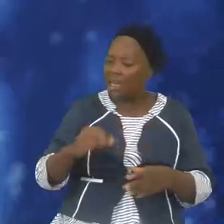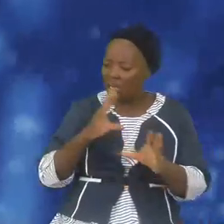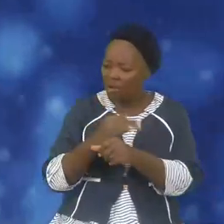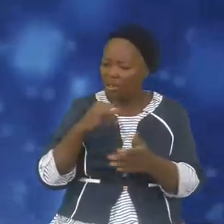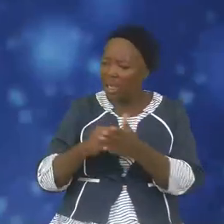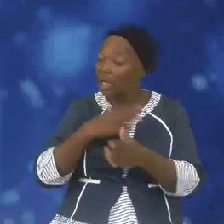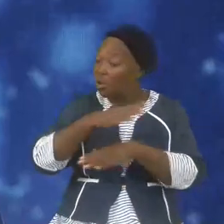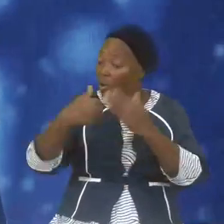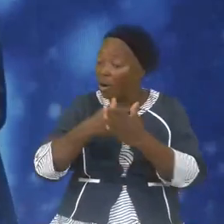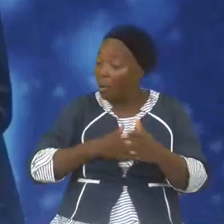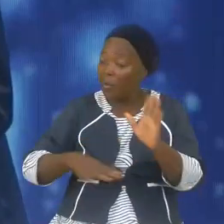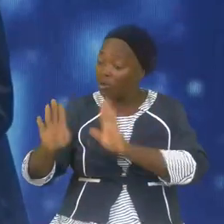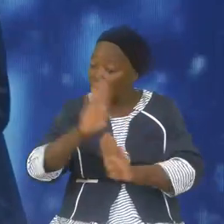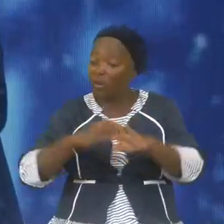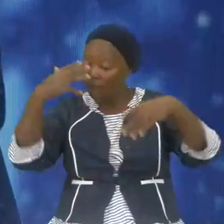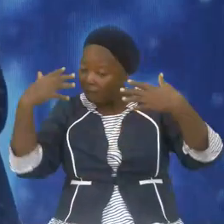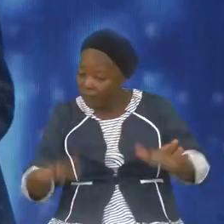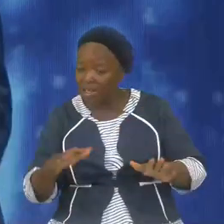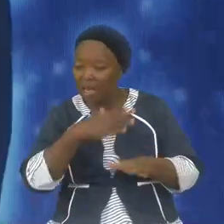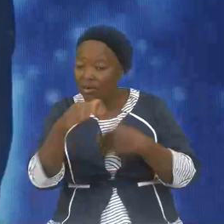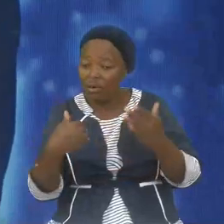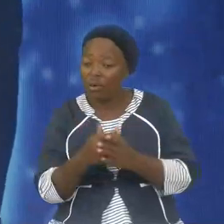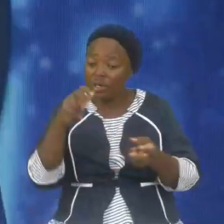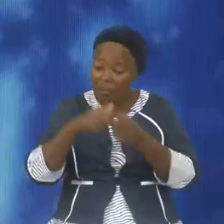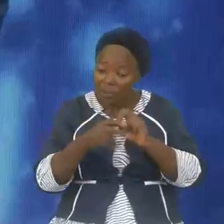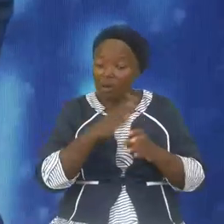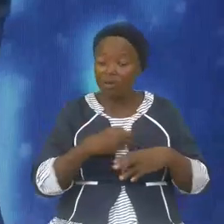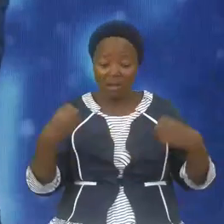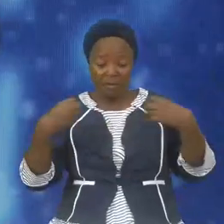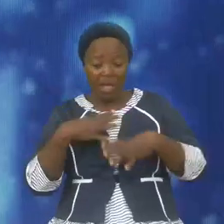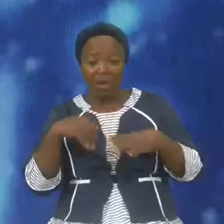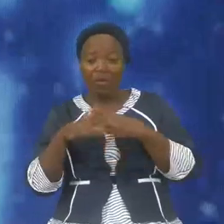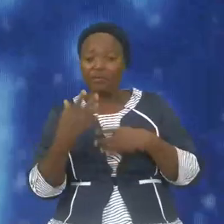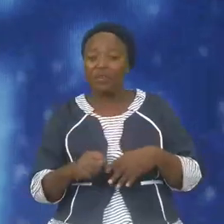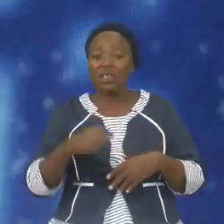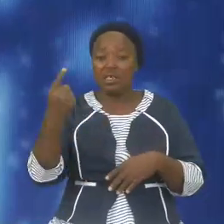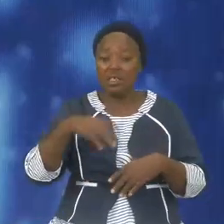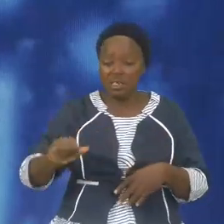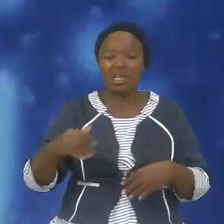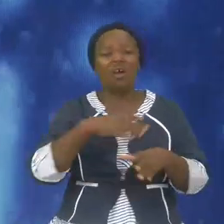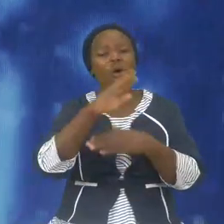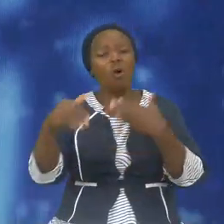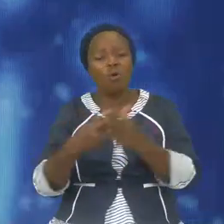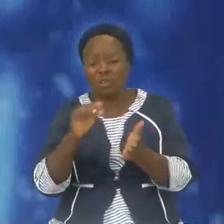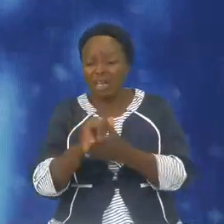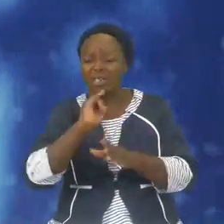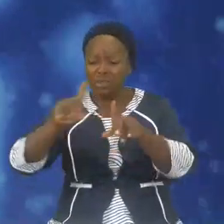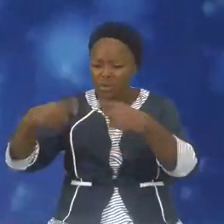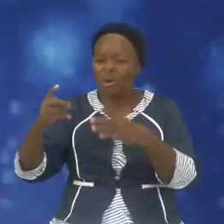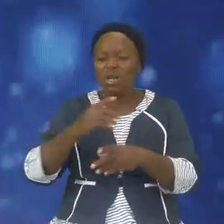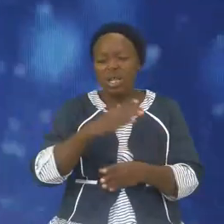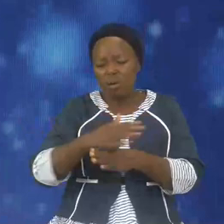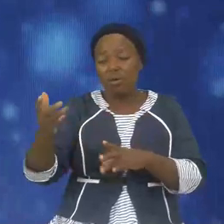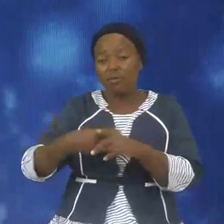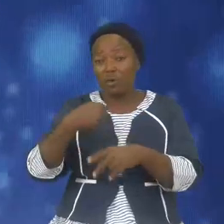mes problèmes ont pris fin. Tout le traumatisme et les palpitations et la crainte de l'éternité, tout cela a pris fin,